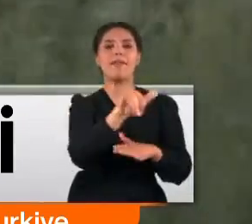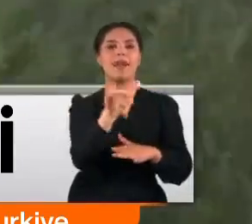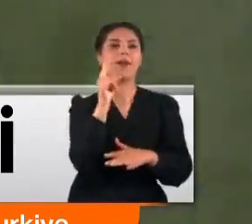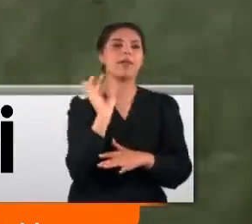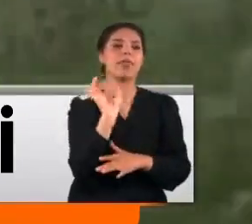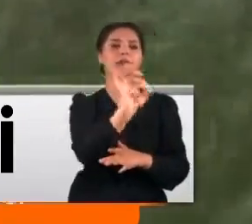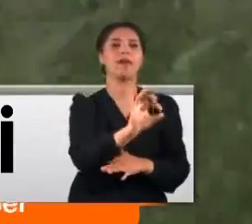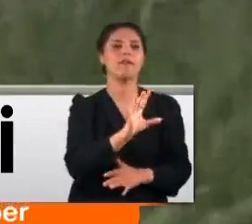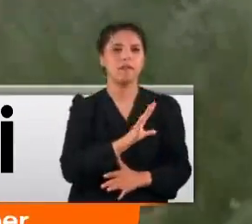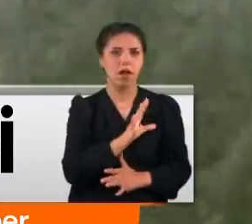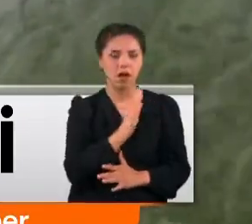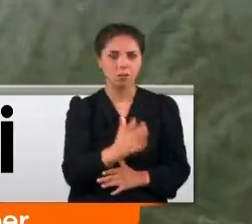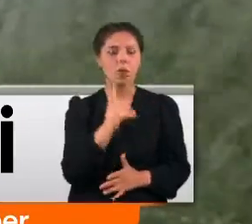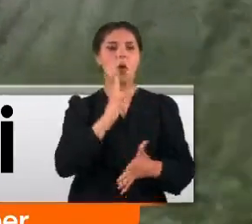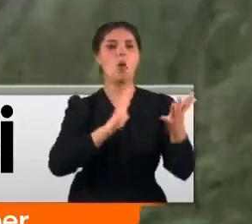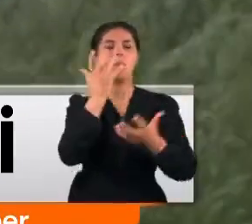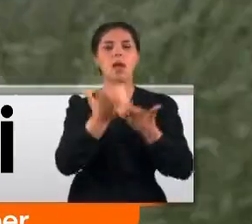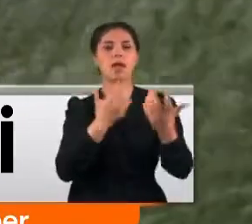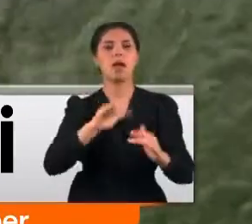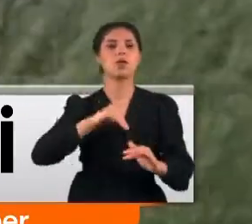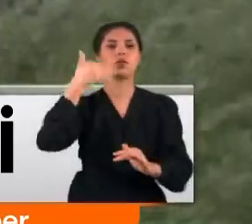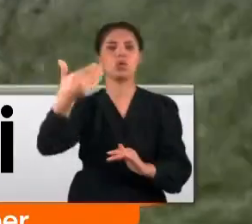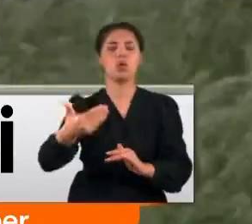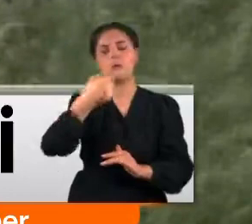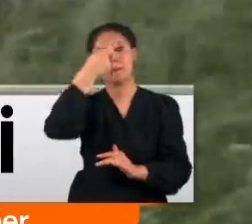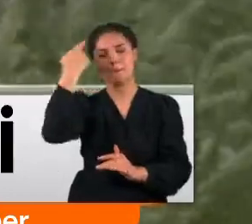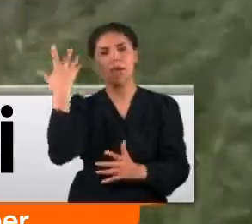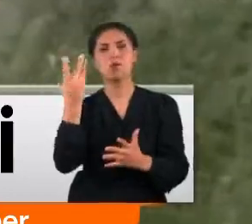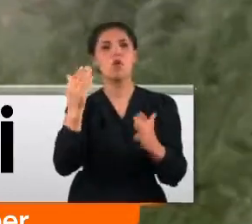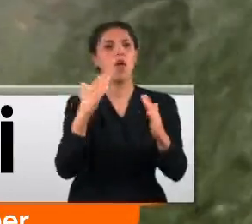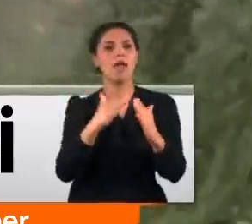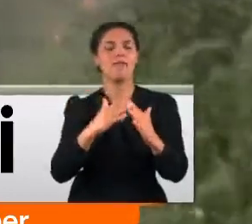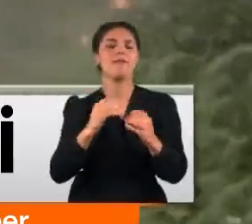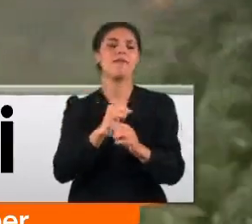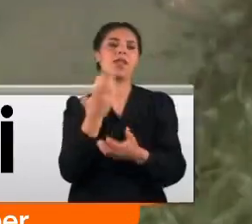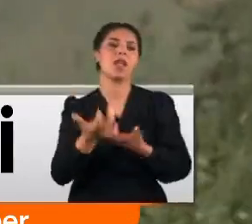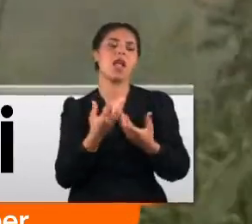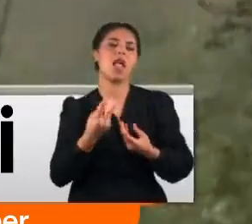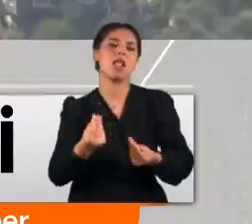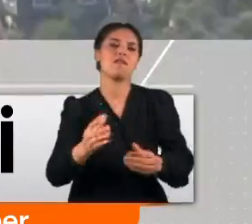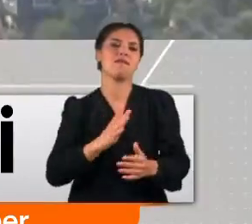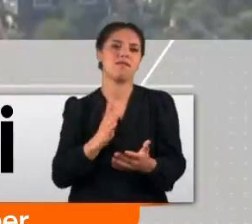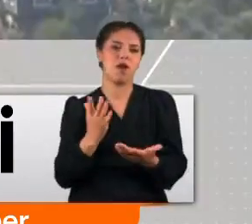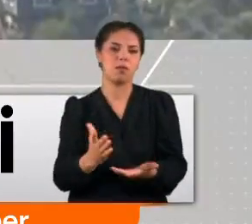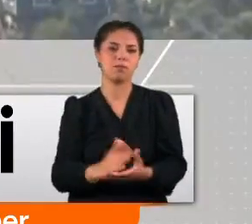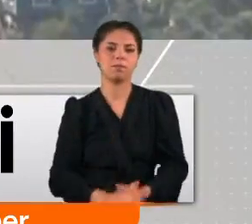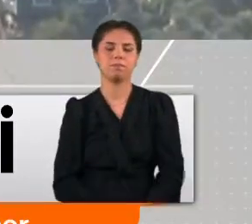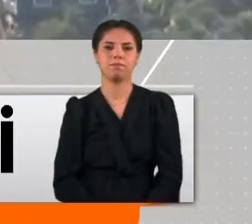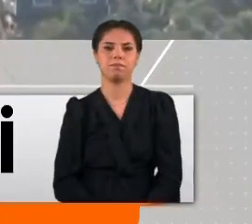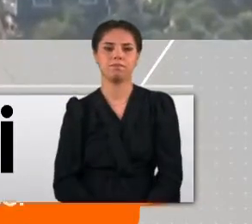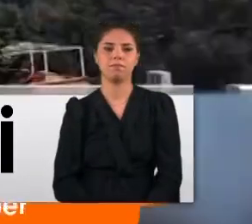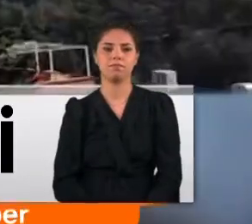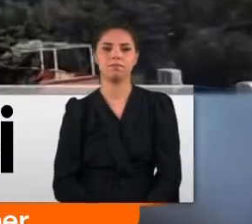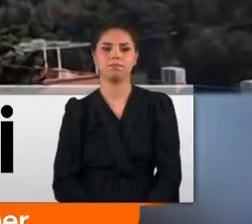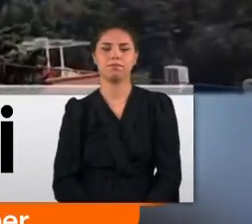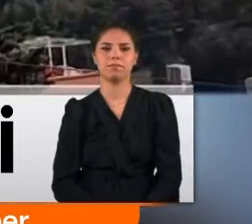kadar ulaştı ve orman yangını sonrasında maalesef pek çok ev kullanılamaz hale geldi. Ovanlarım yanacak, ona bakayım